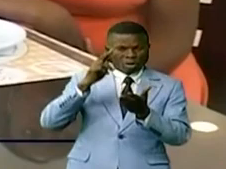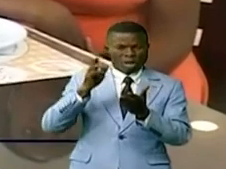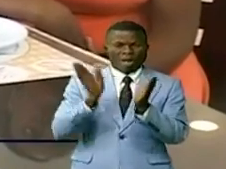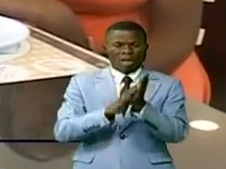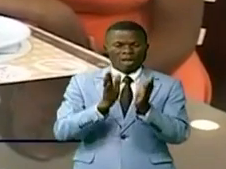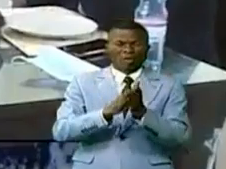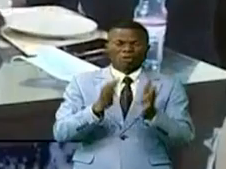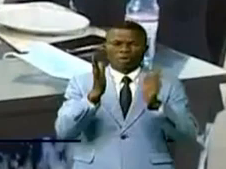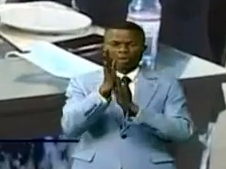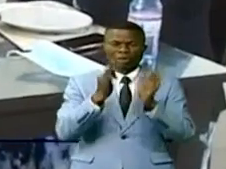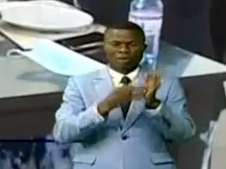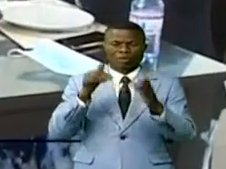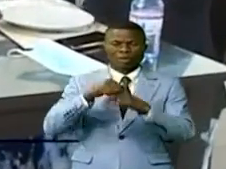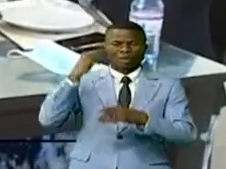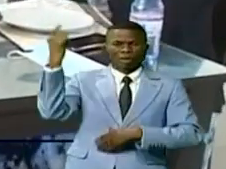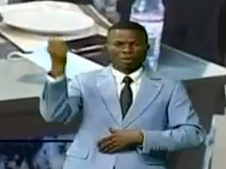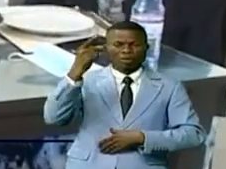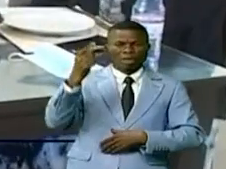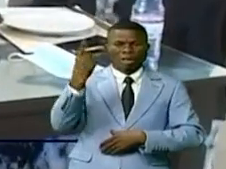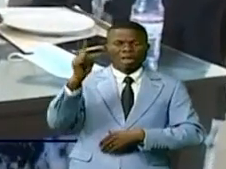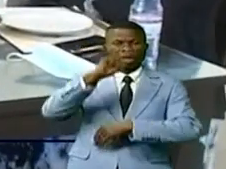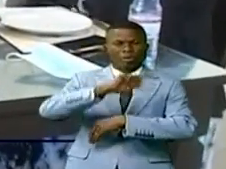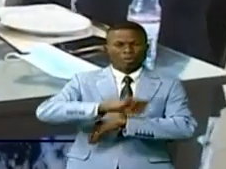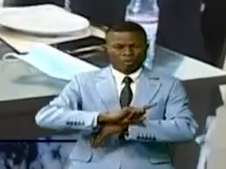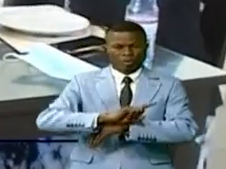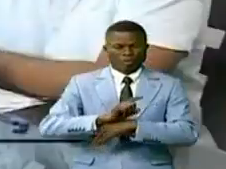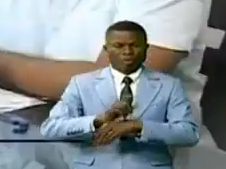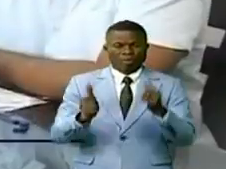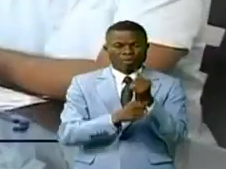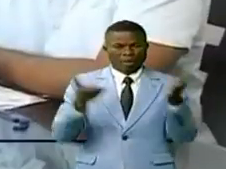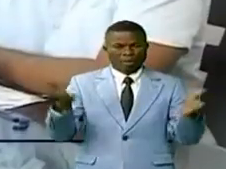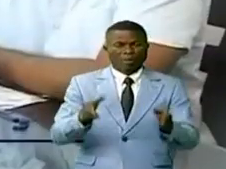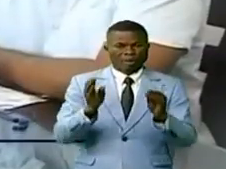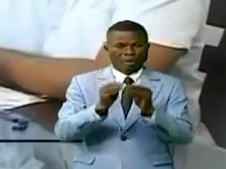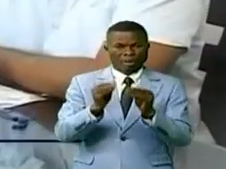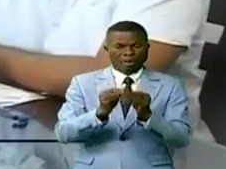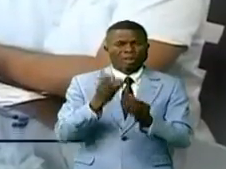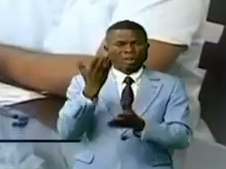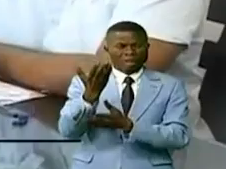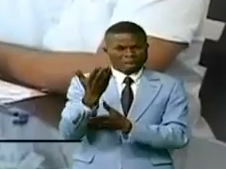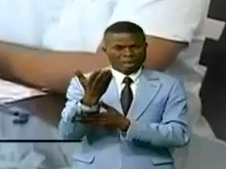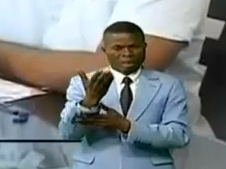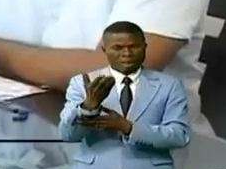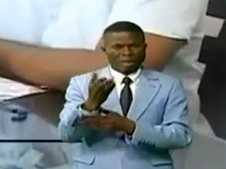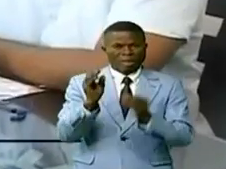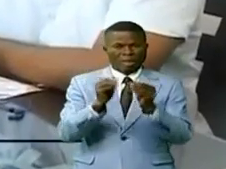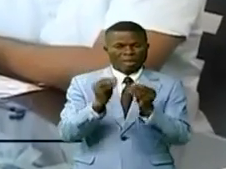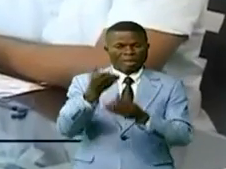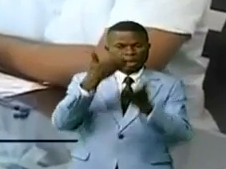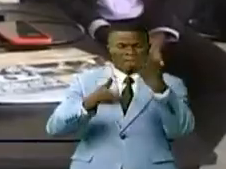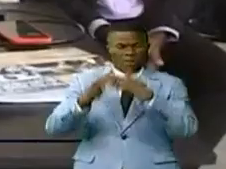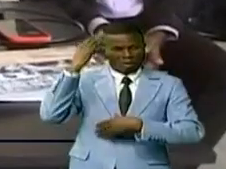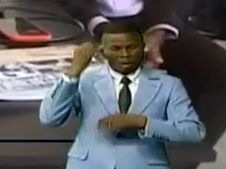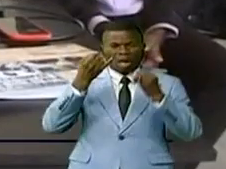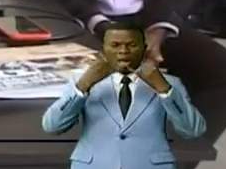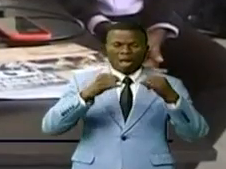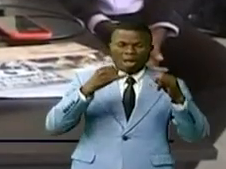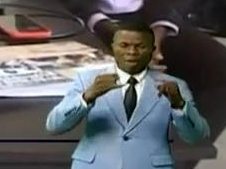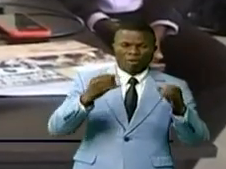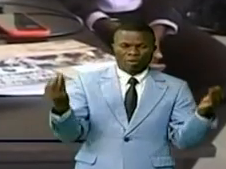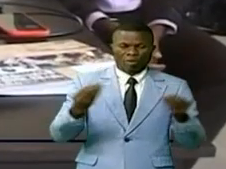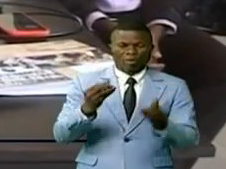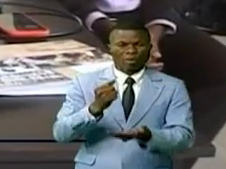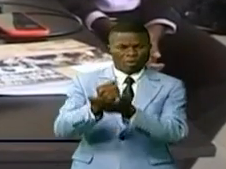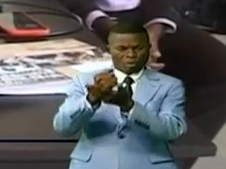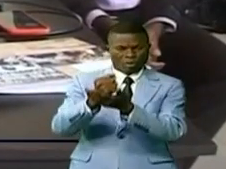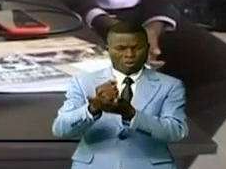à travers le monde. Durant une journée, les participants ont été conviés à une rencontre d'échange d'informations afin de